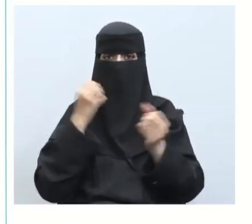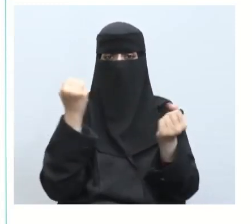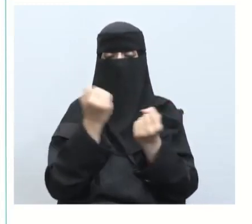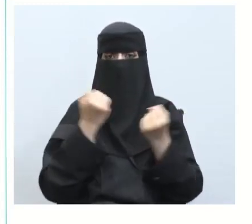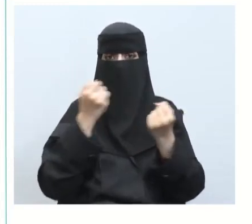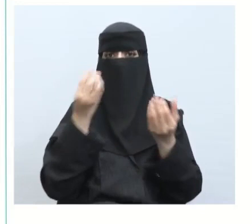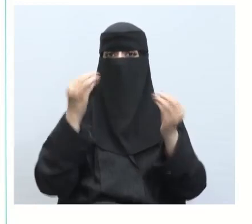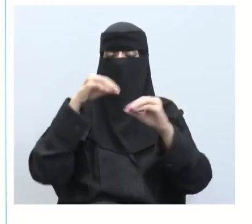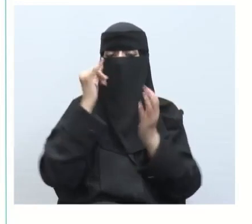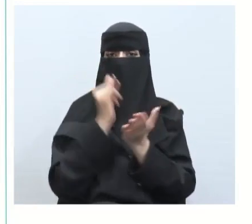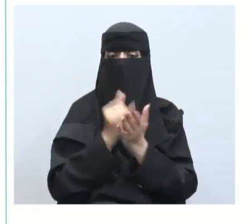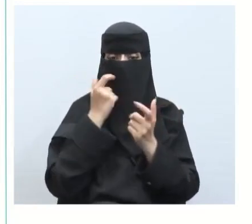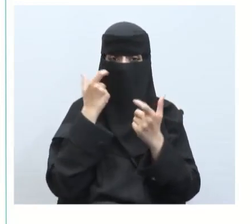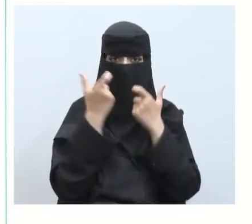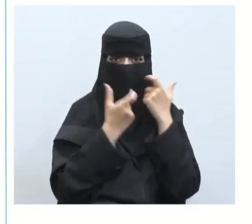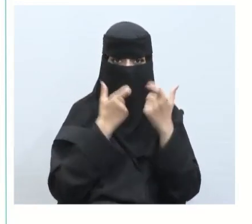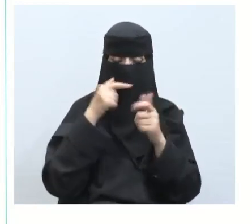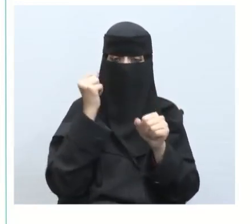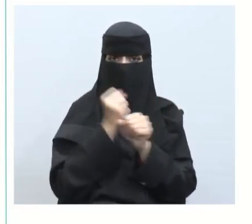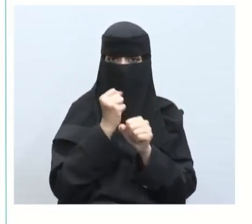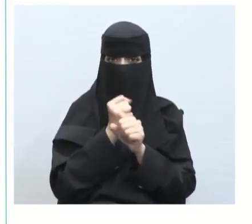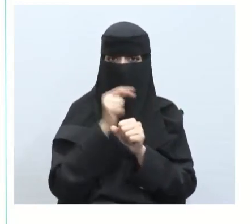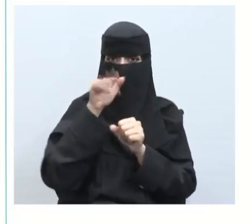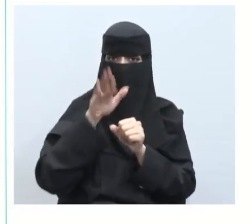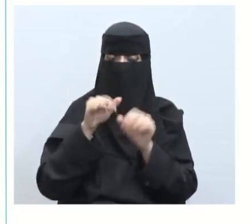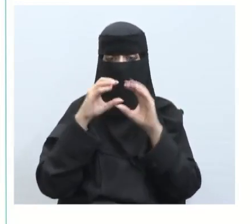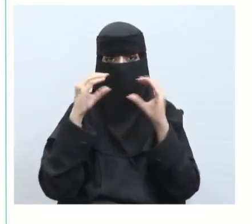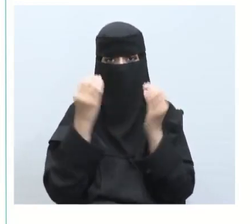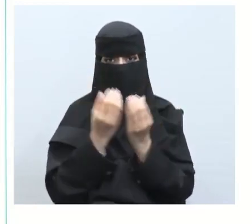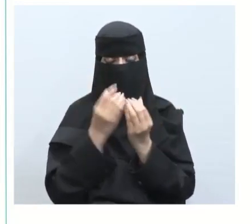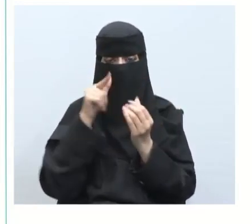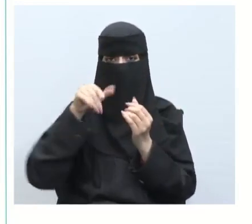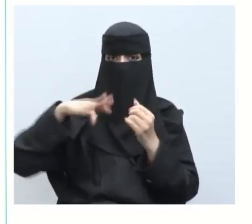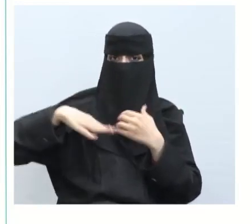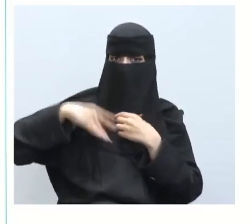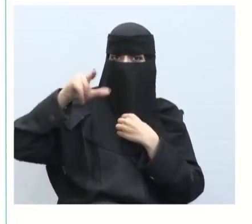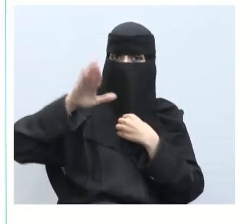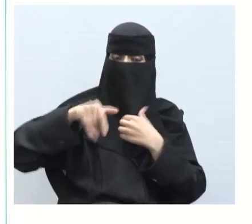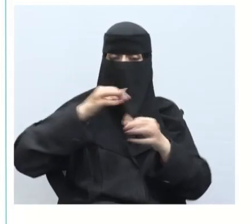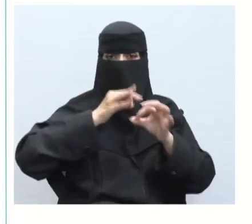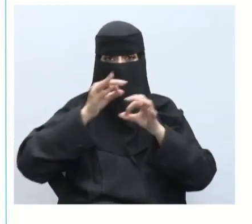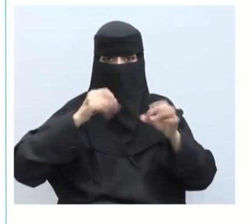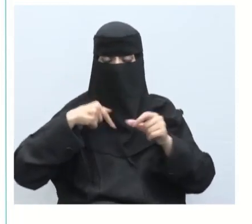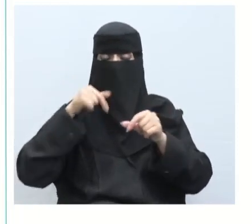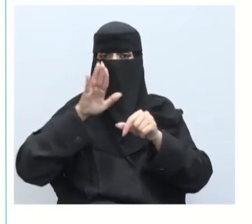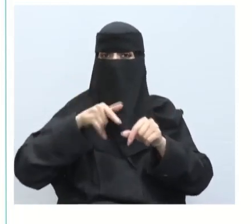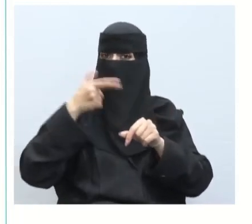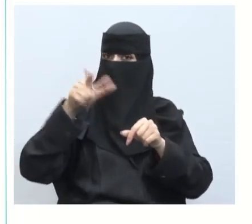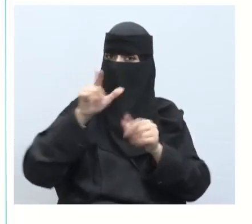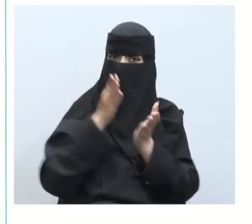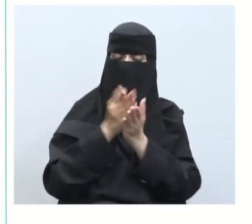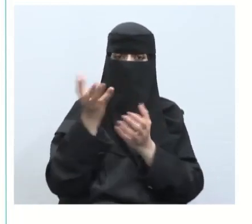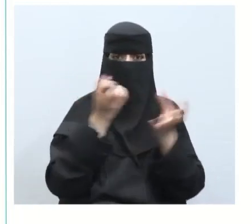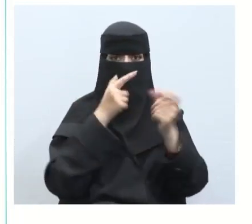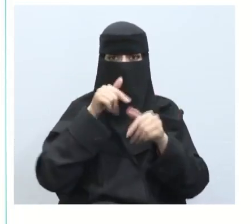النشاطات الرئيسه نلاحظ العمل في الاداره او المدير عمل في التخطيط للمدرسه بشكل صحيح من